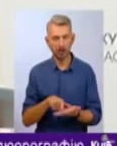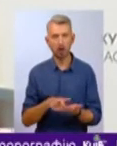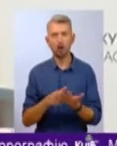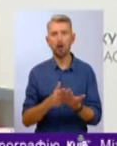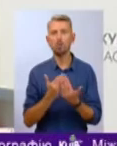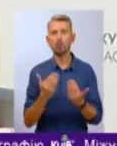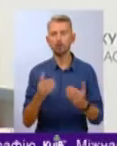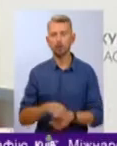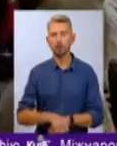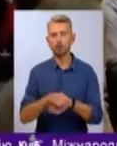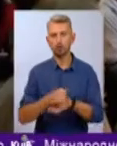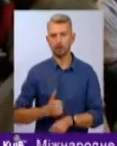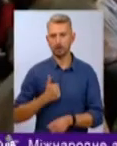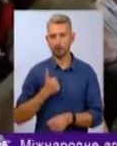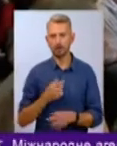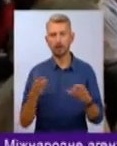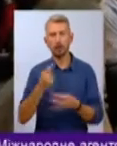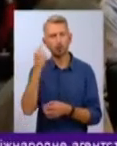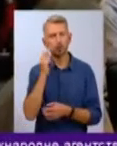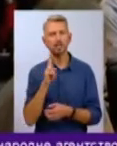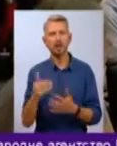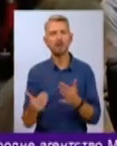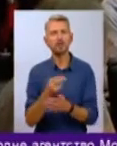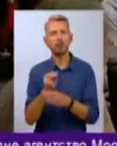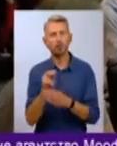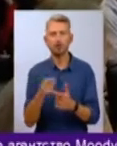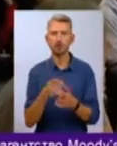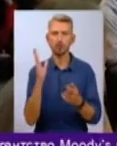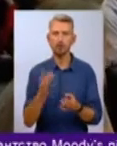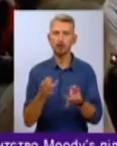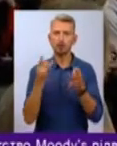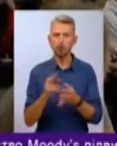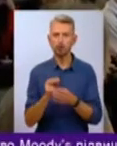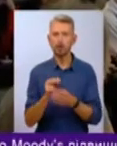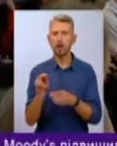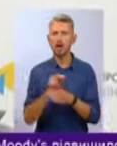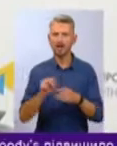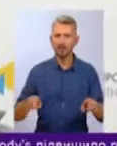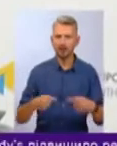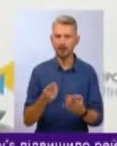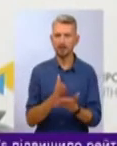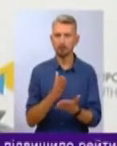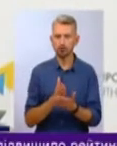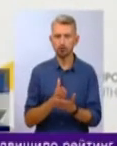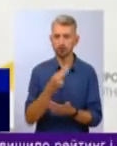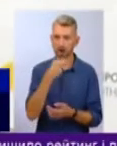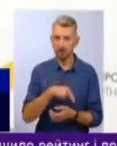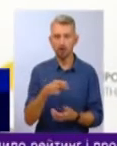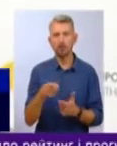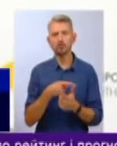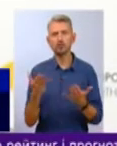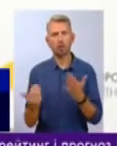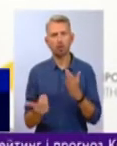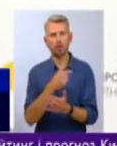музею Революції Гідності. Треба подумати, яким чином відновлювати, чи це буде просто реставрація існуючого, що можливо кращий варіант, чи це буде нанесення якихось